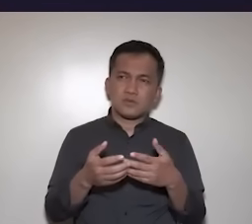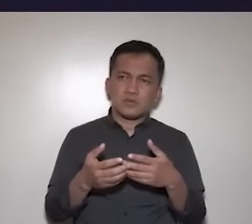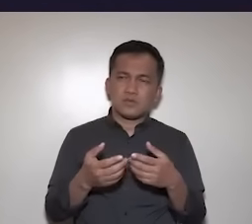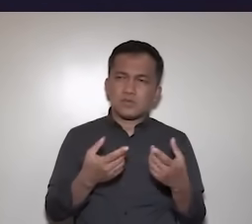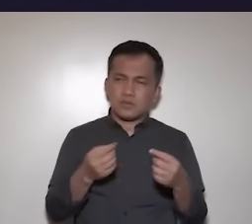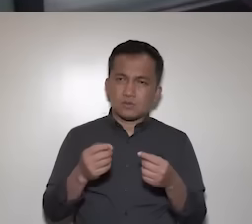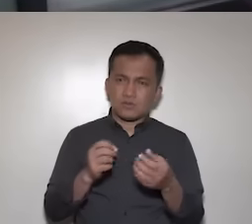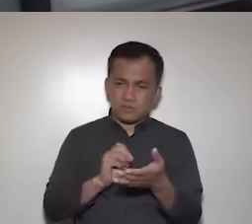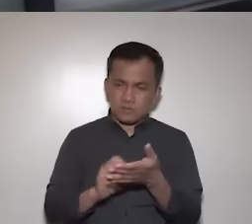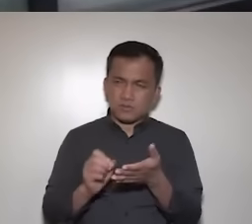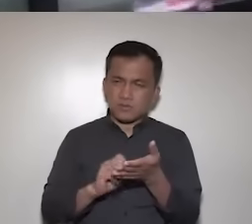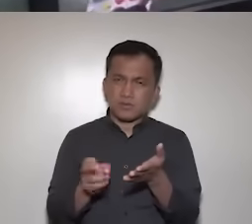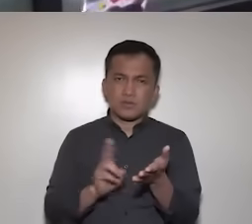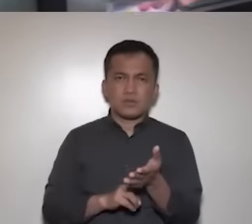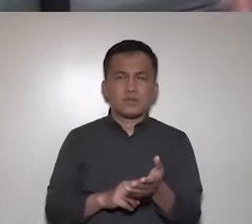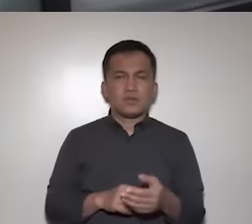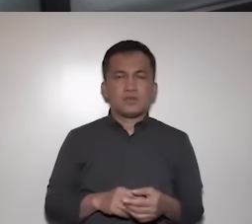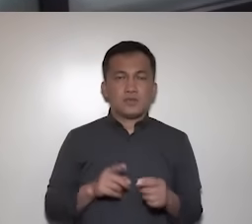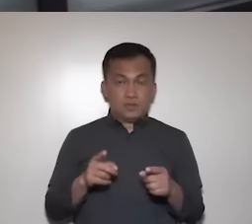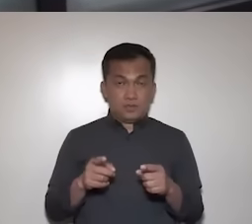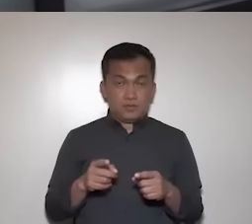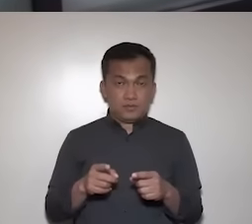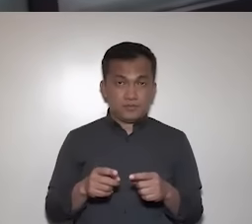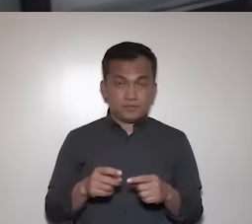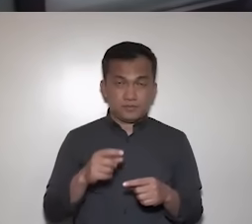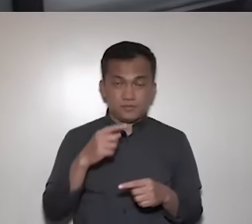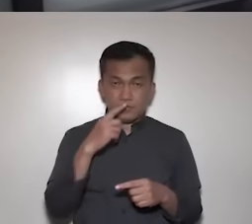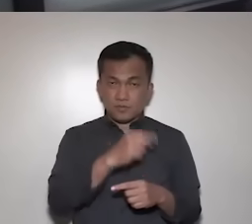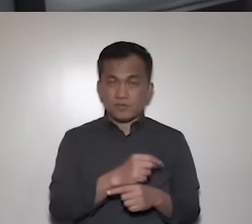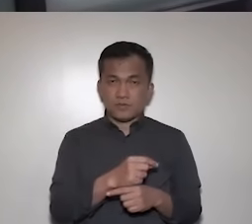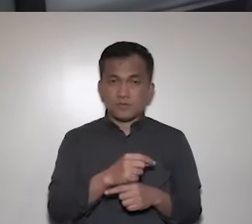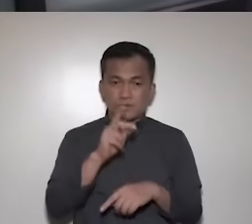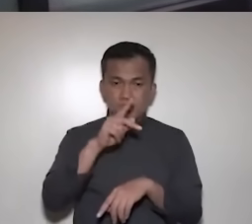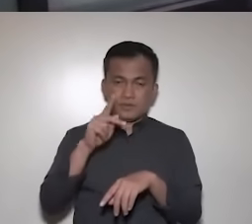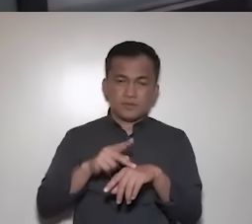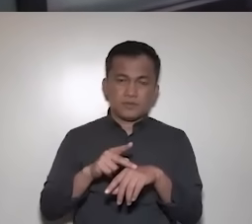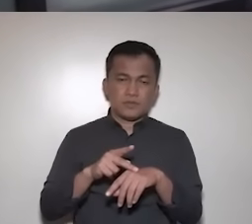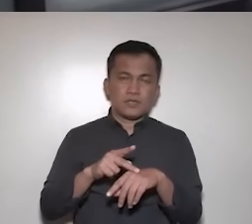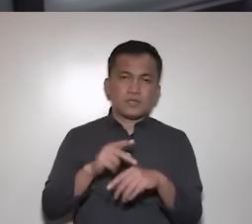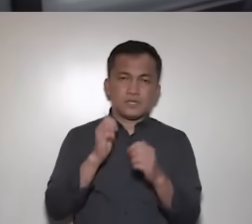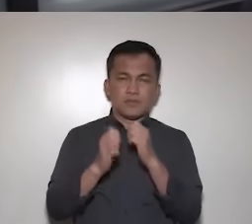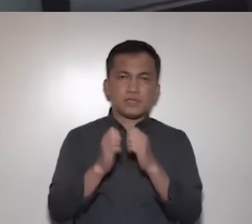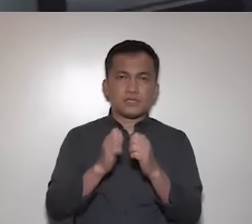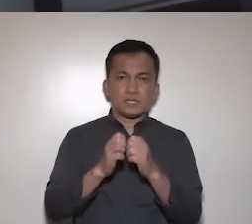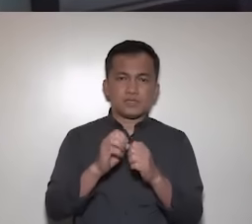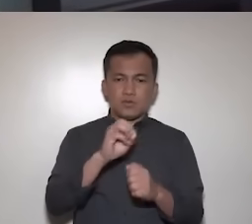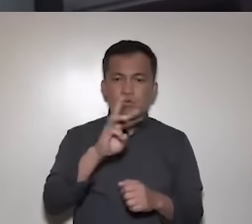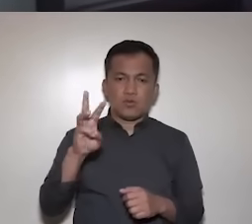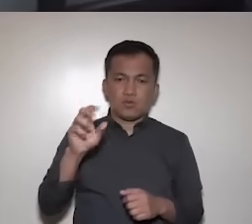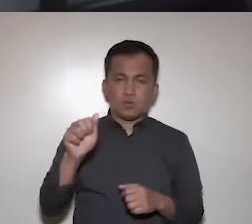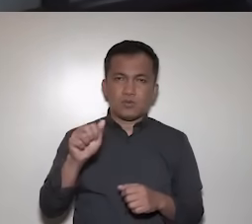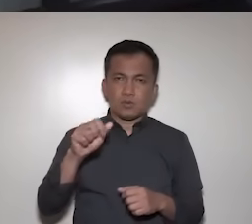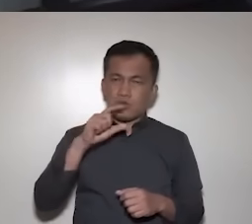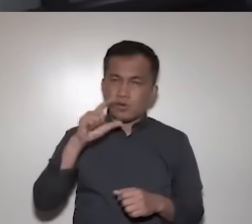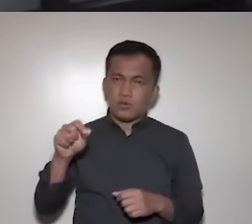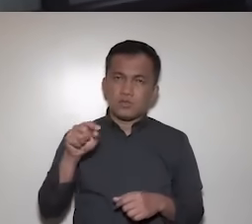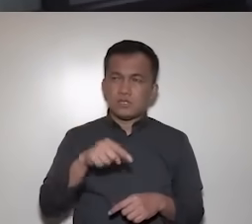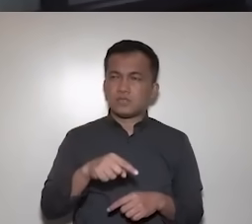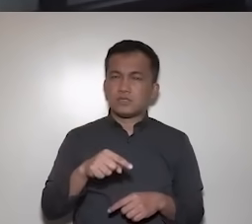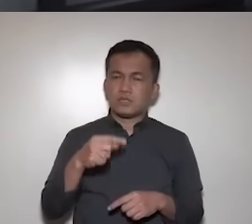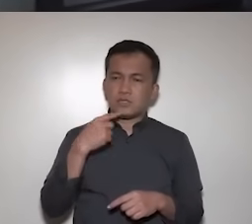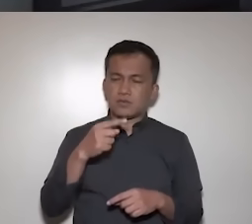ng kasulatan. May pangalan naman tayo, no? Itimbre nyo to sa Philippine Embassy natin, sa OWA. Isumbong natin na siya